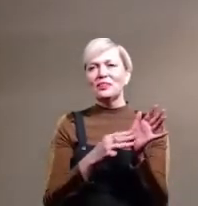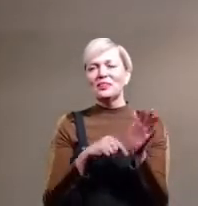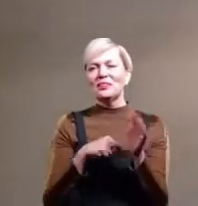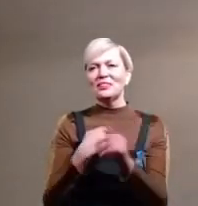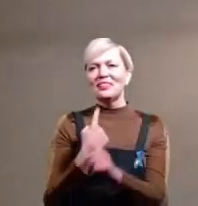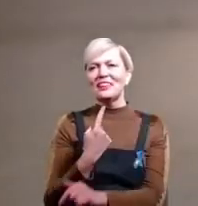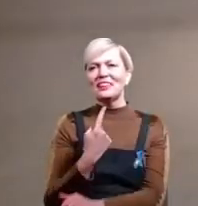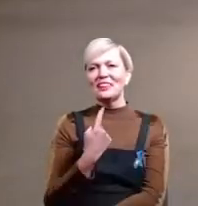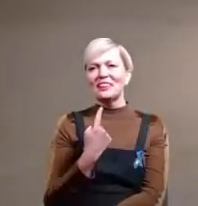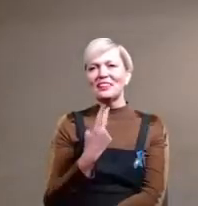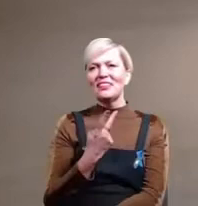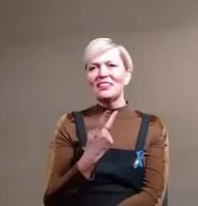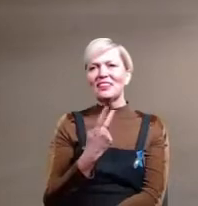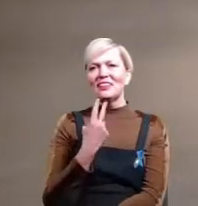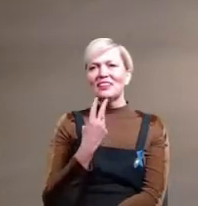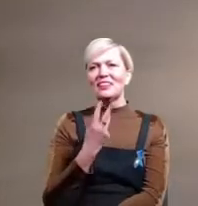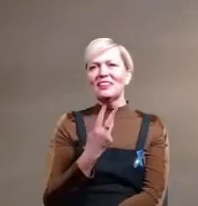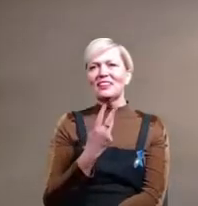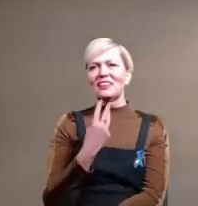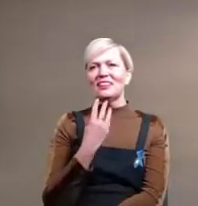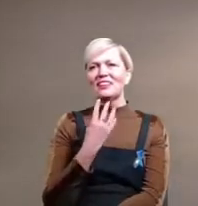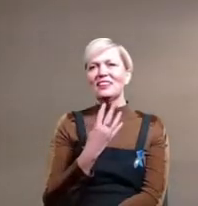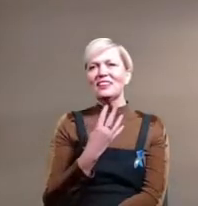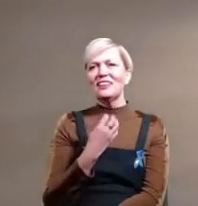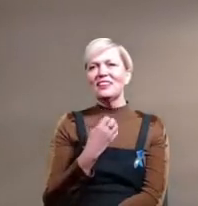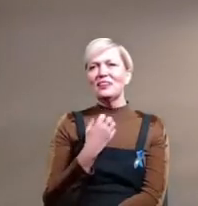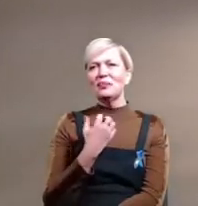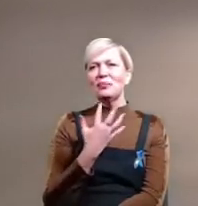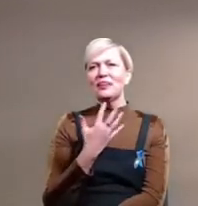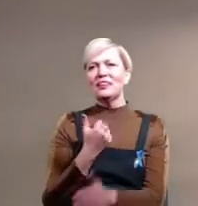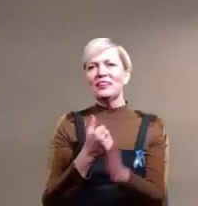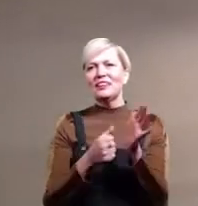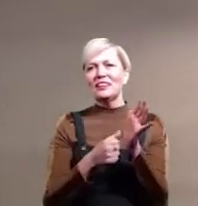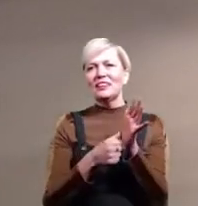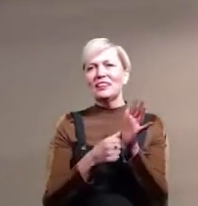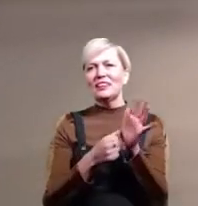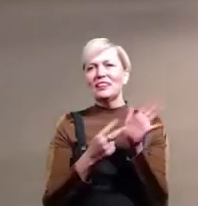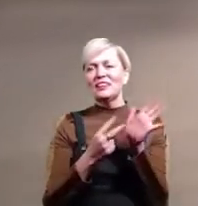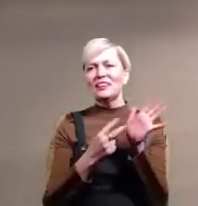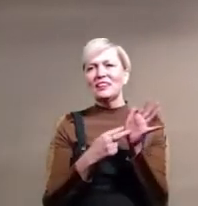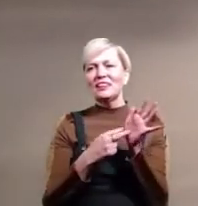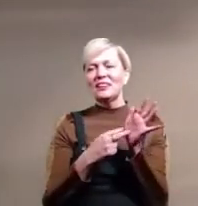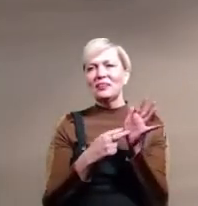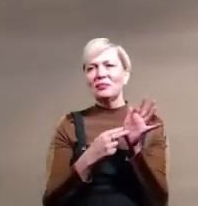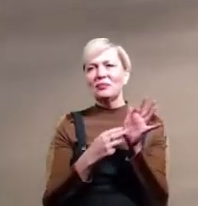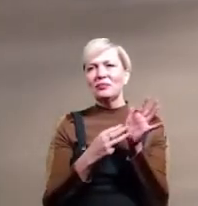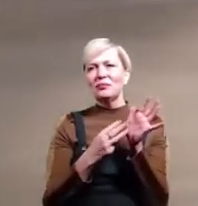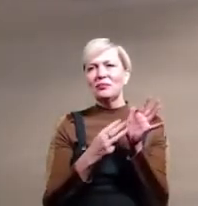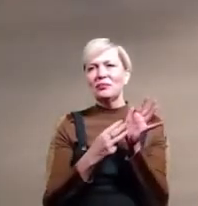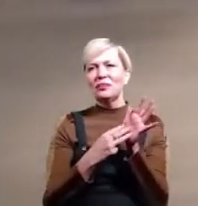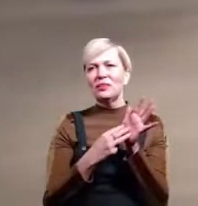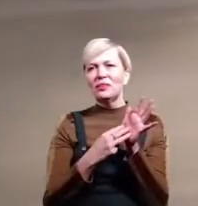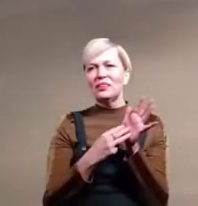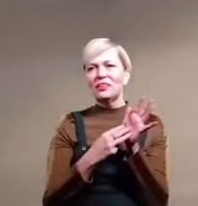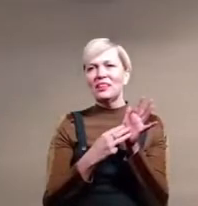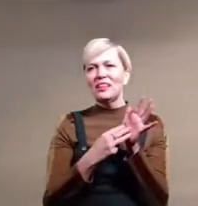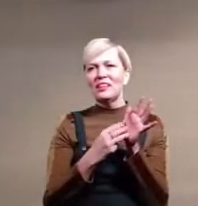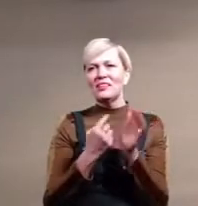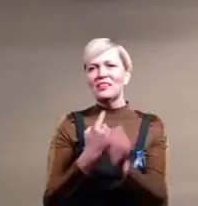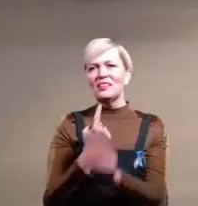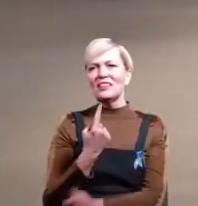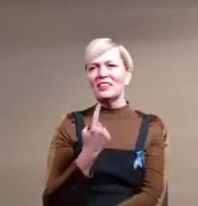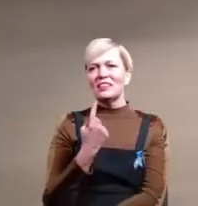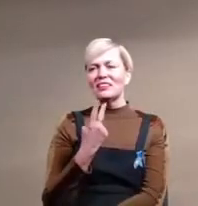7, 8, 3, 4, 5, 6, 7, 8. Раз, два, три, четыре, пять, шесть. Партнерша. И дальше.